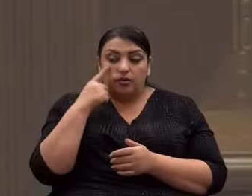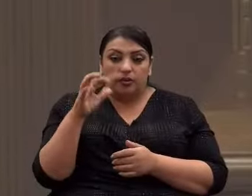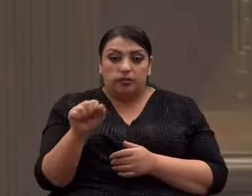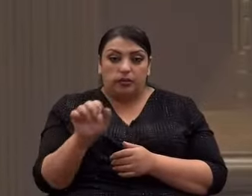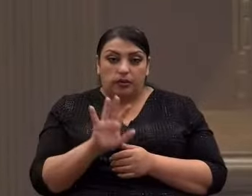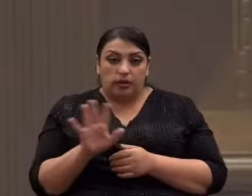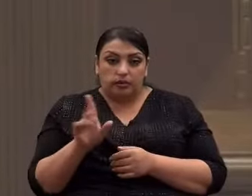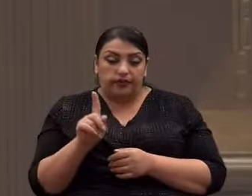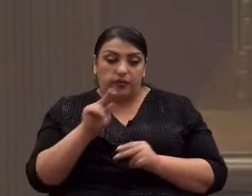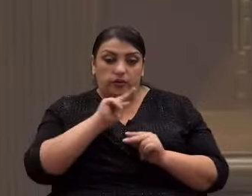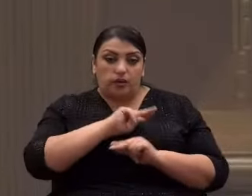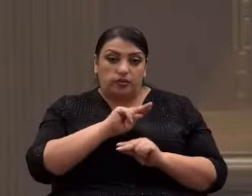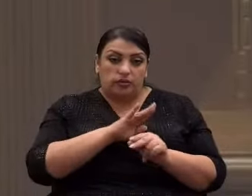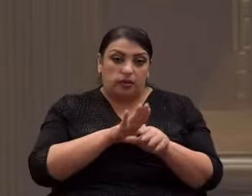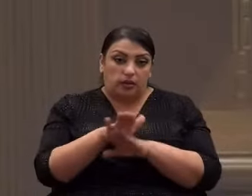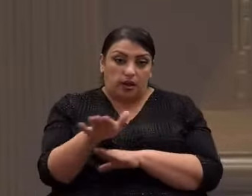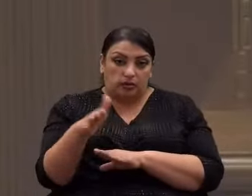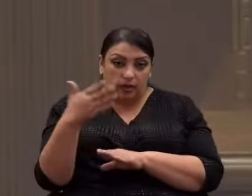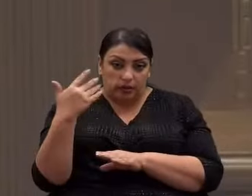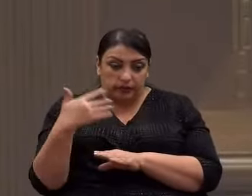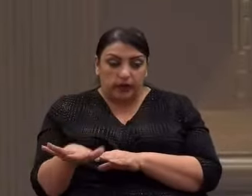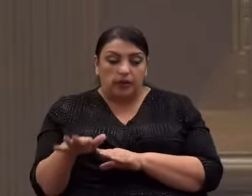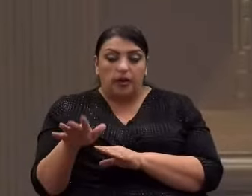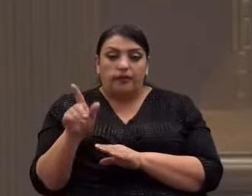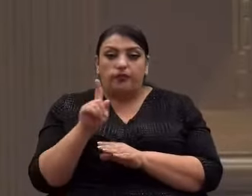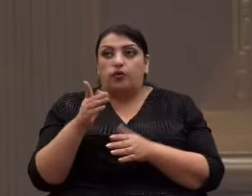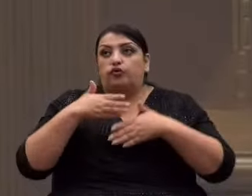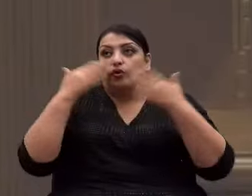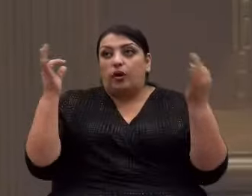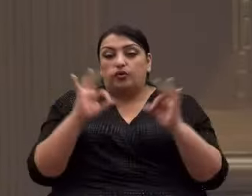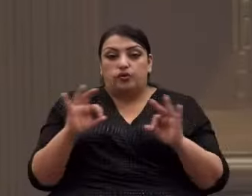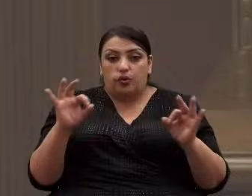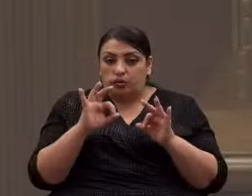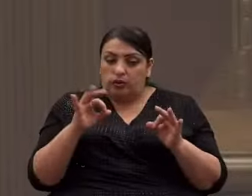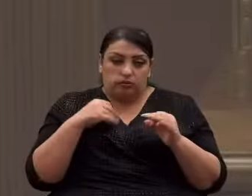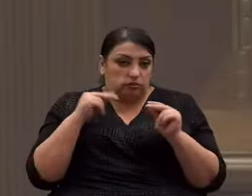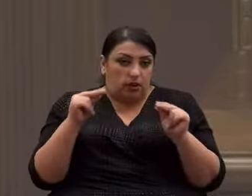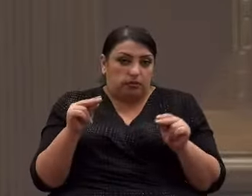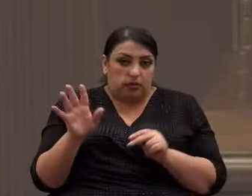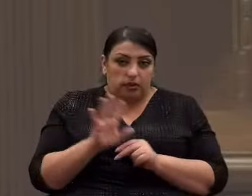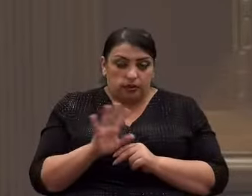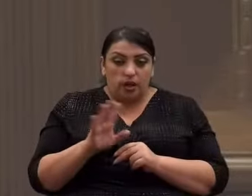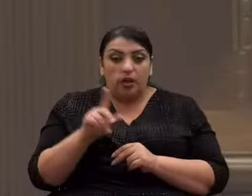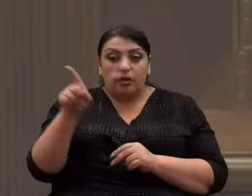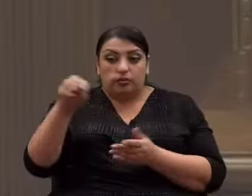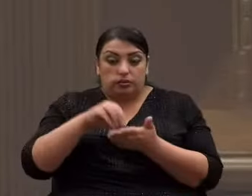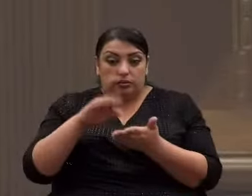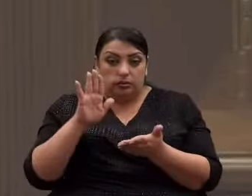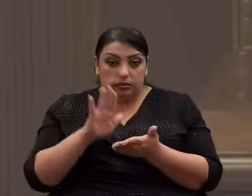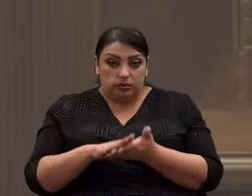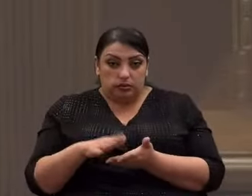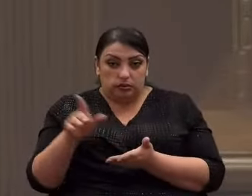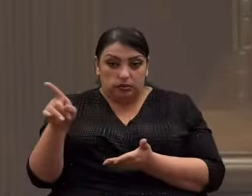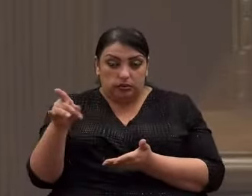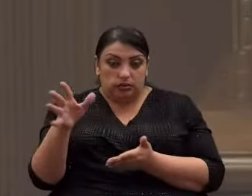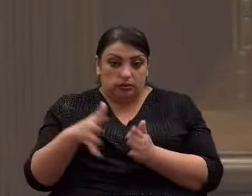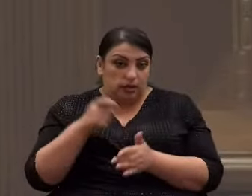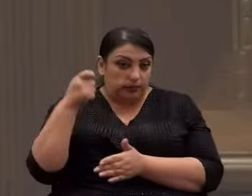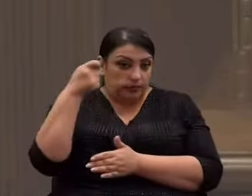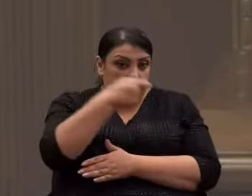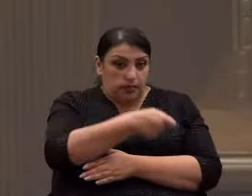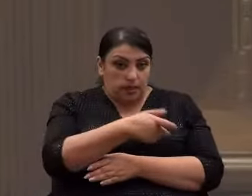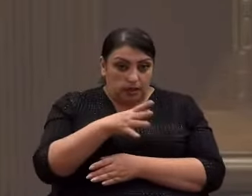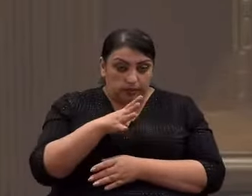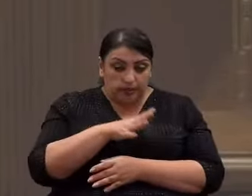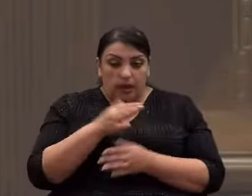իրականում աշխատանք կատարվել է, այդքան էլ արդար չի։ Ինչ վերաբերում է ձեր կողմից նշած դեպքերին, որ դուք դիմել եք,